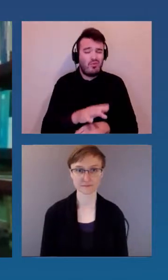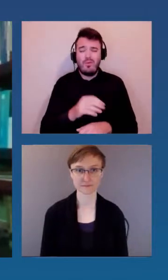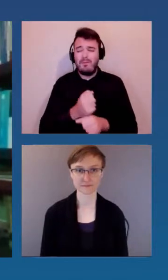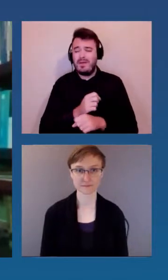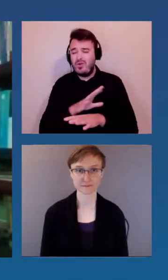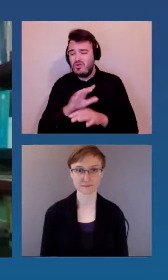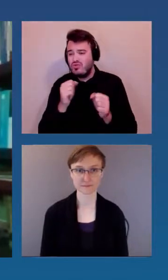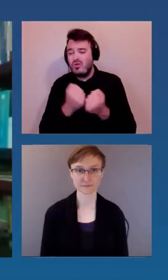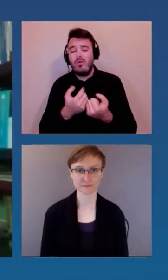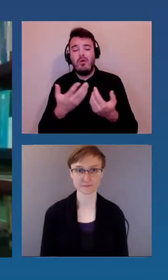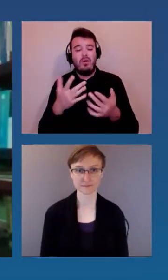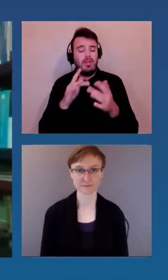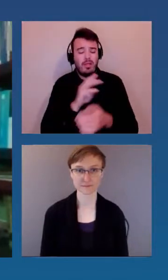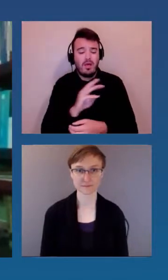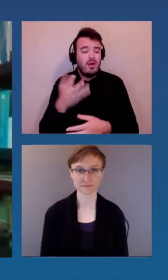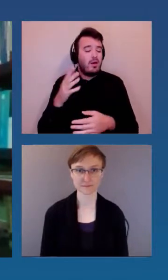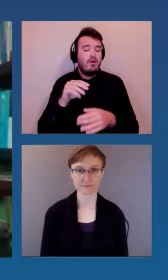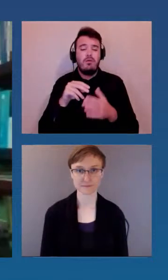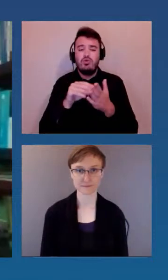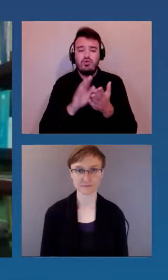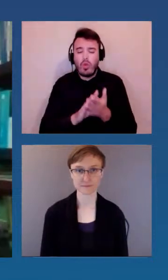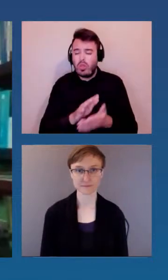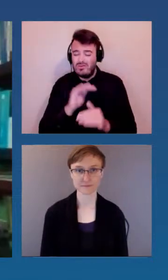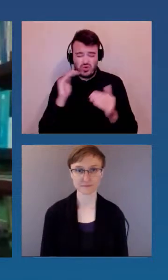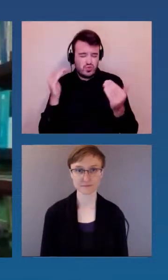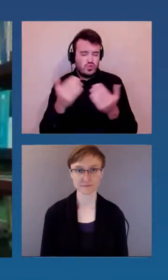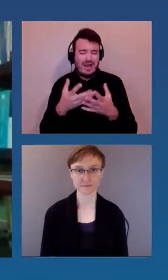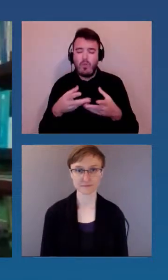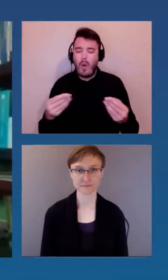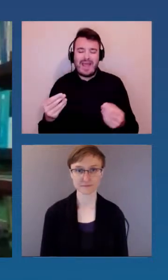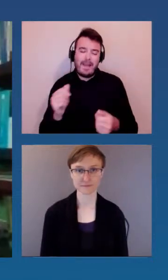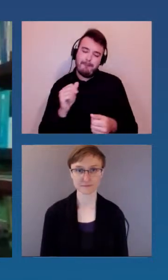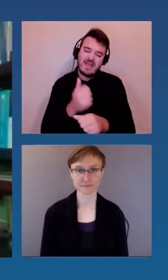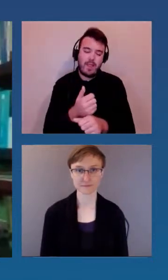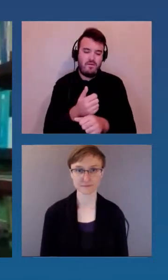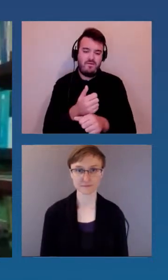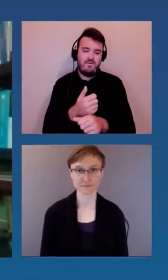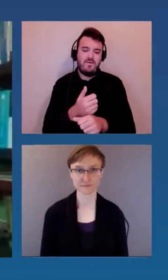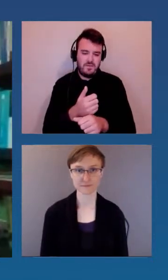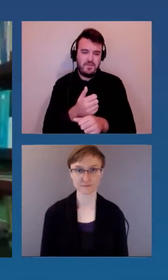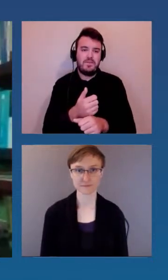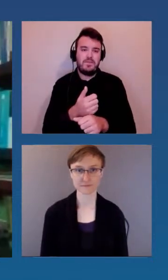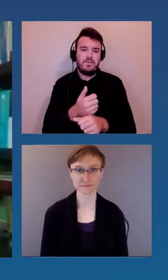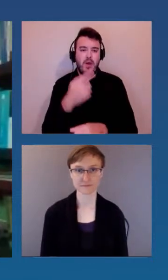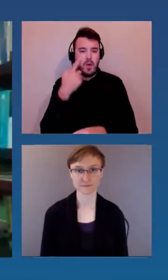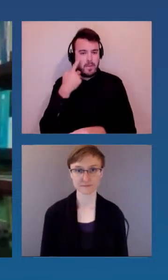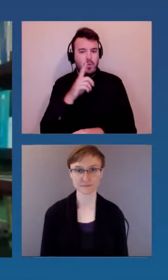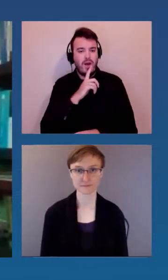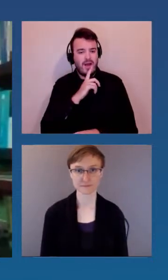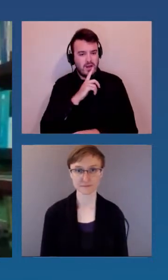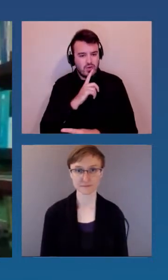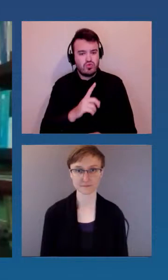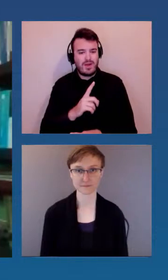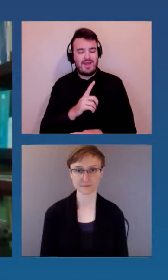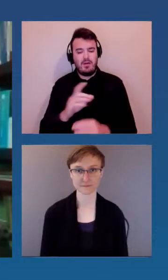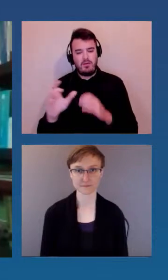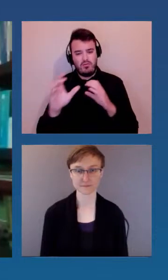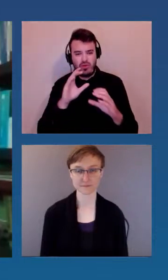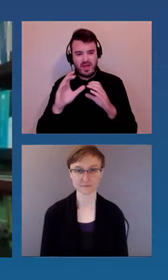inscrits à la Cité. Alors, voici tous les outils que nous avons mis à la disposition de